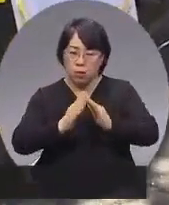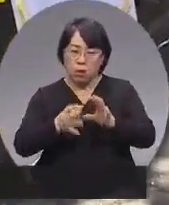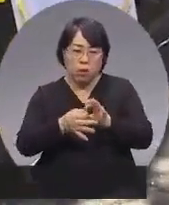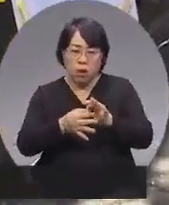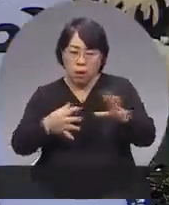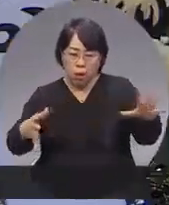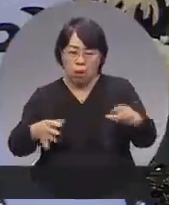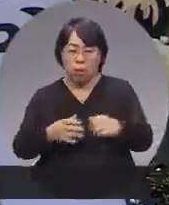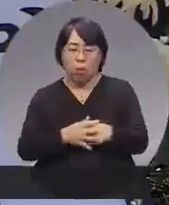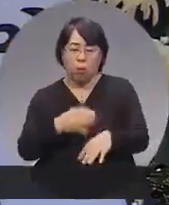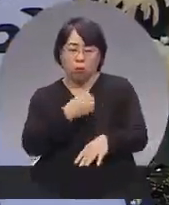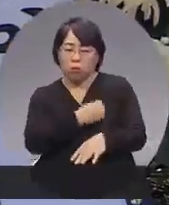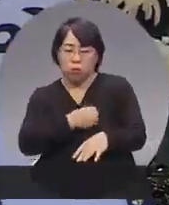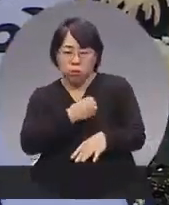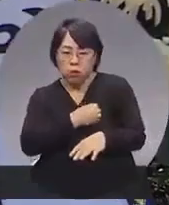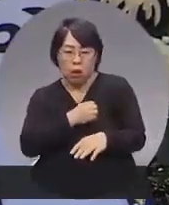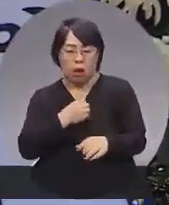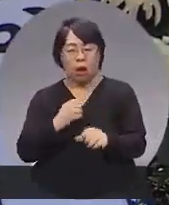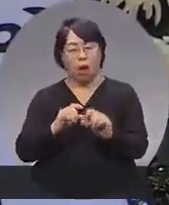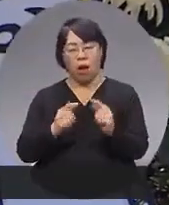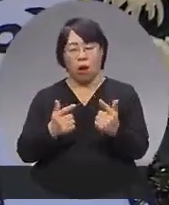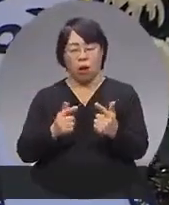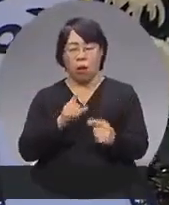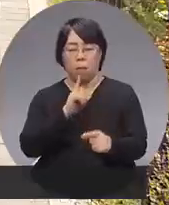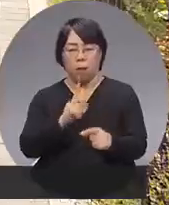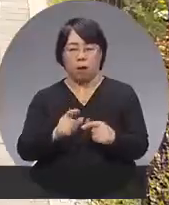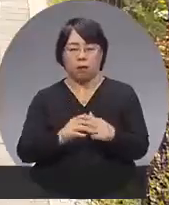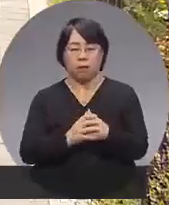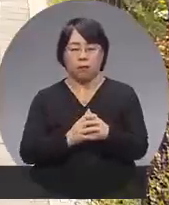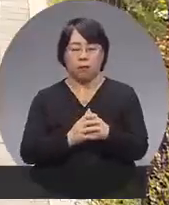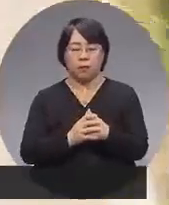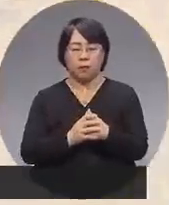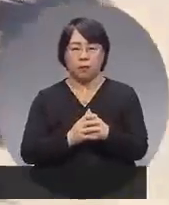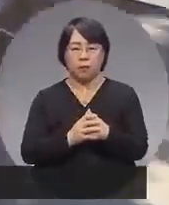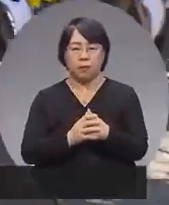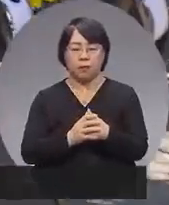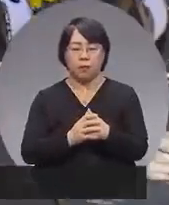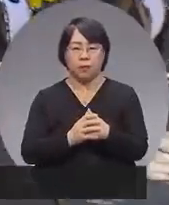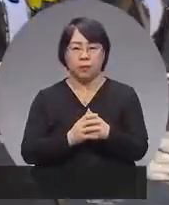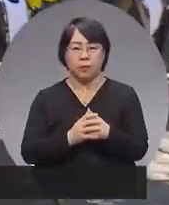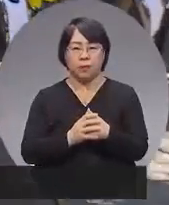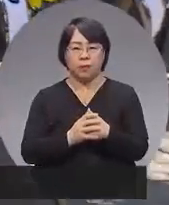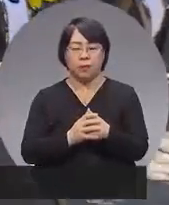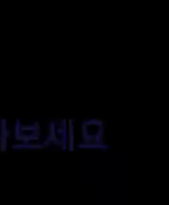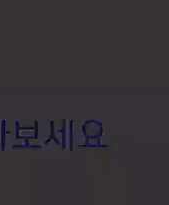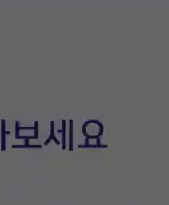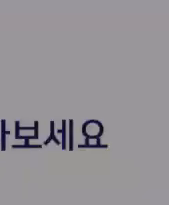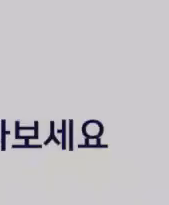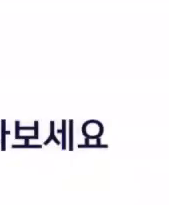해당 인사도 캠프 소속이 아니라고 밝혔습니다. MBC 뉴스 김대웅입니다.